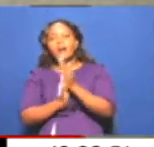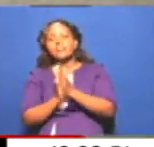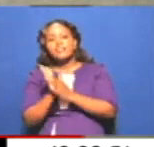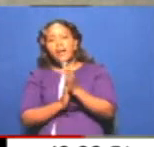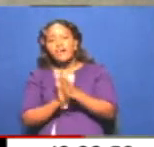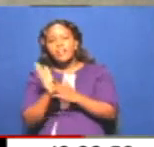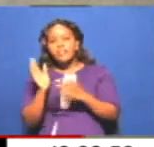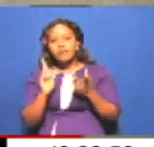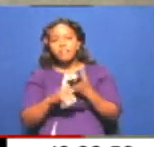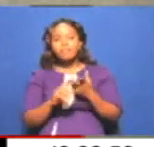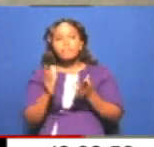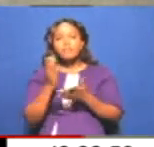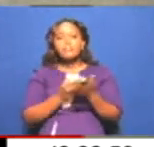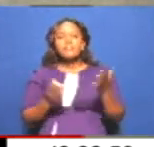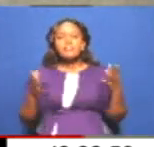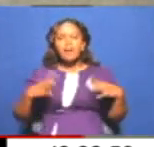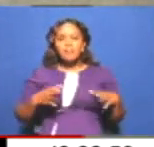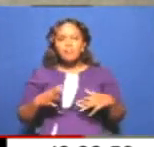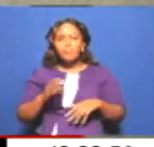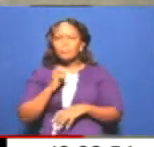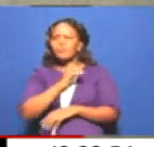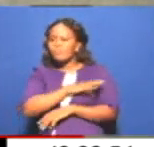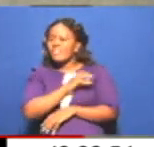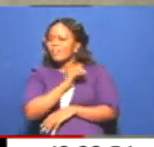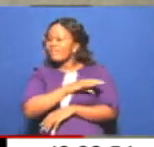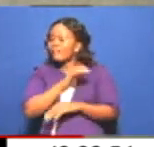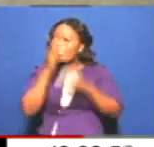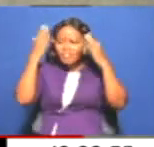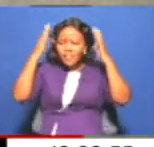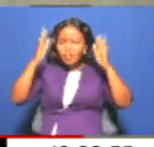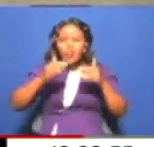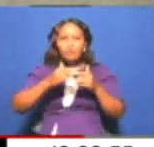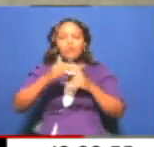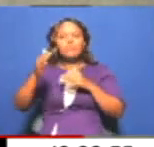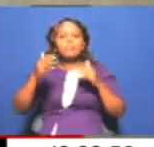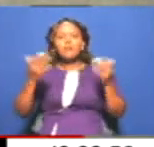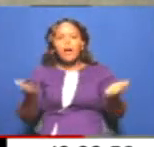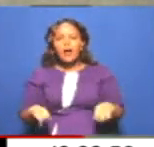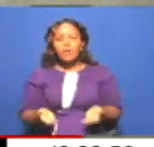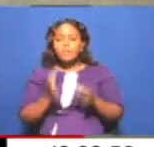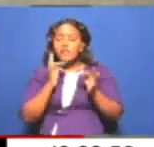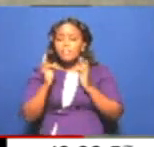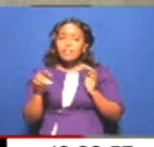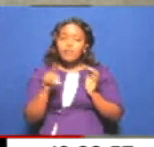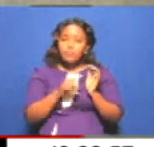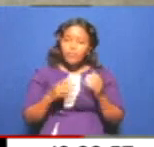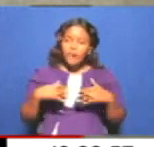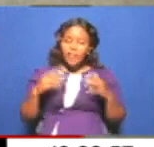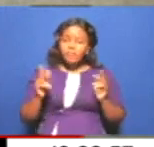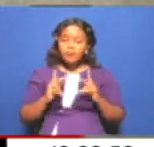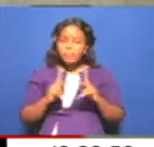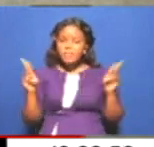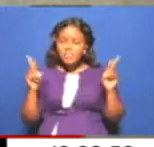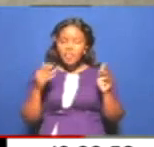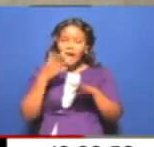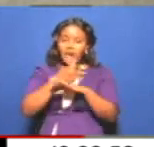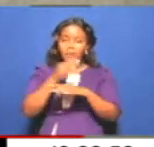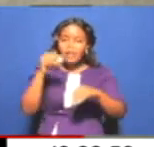wako na wasiwasi, hawajui tunaenda namna gani, hawajui kama tutakuwa na stability after elections. Kwa